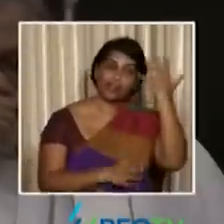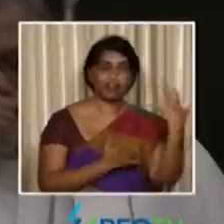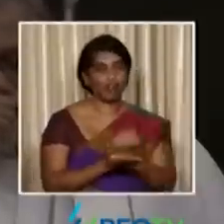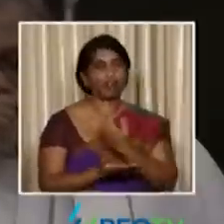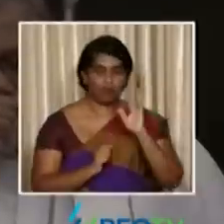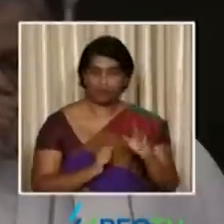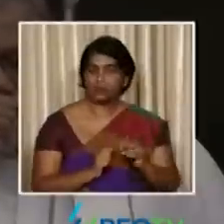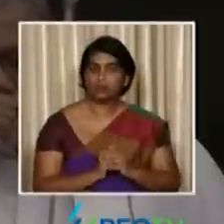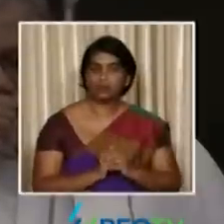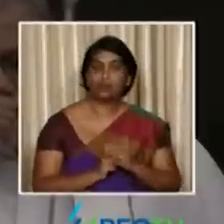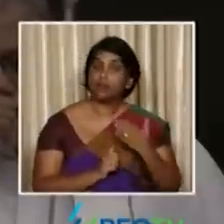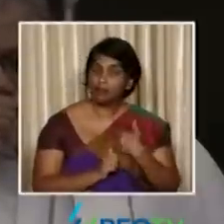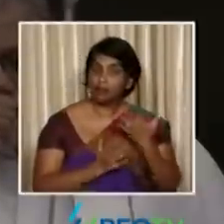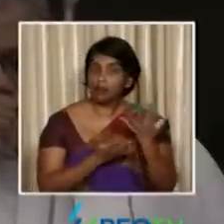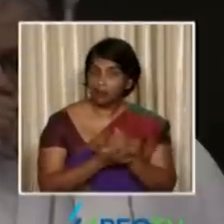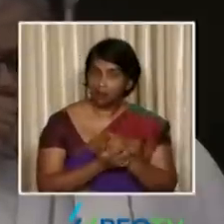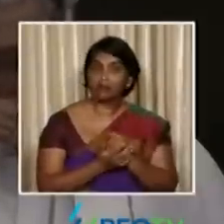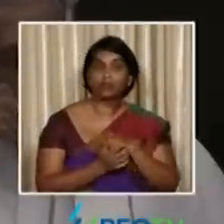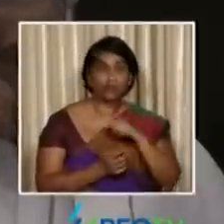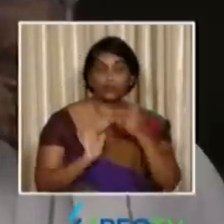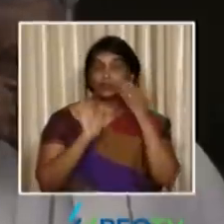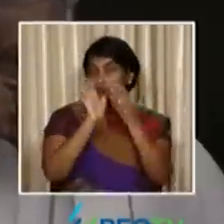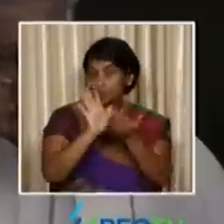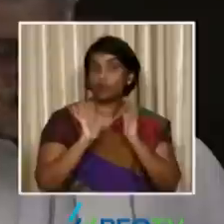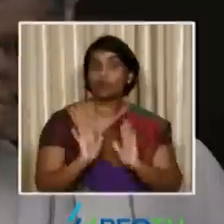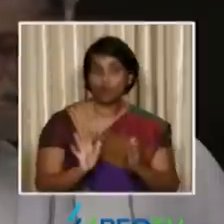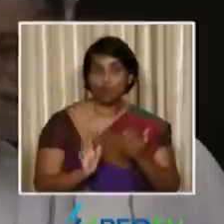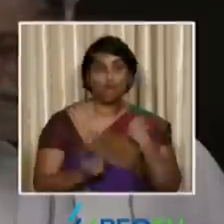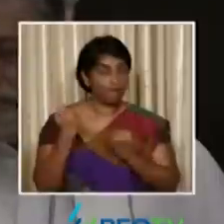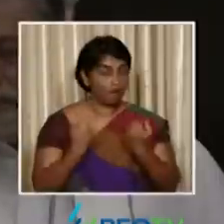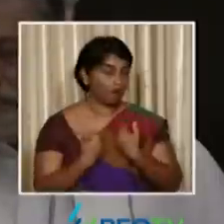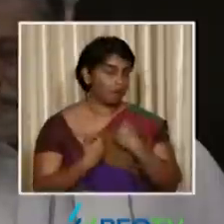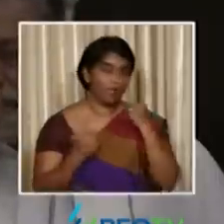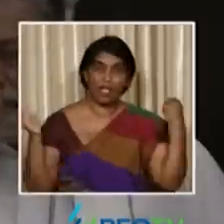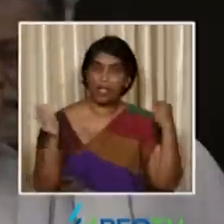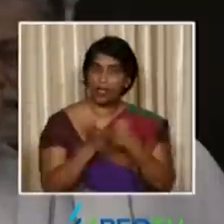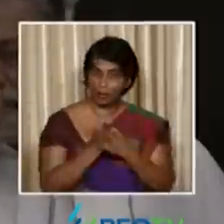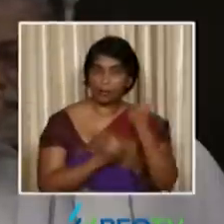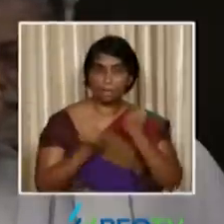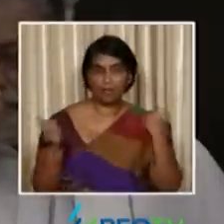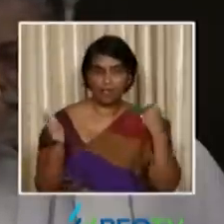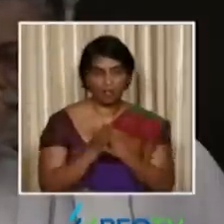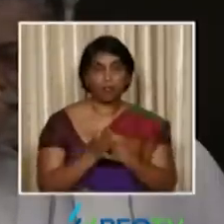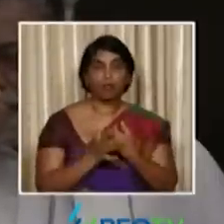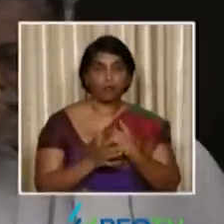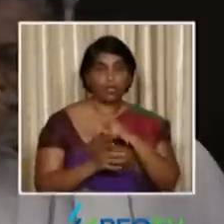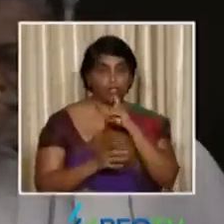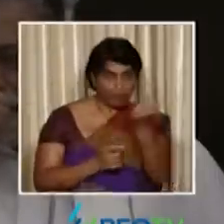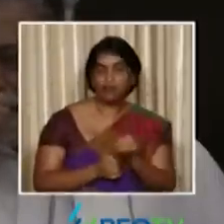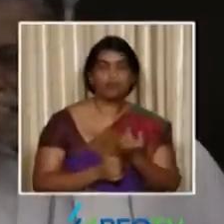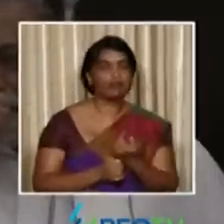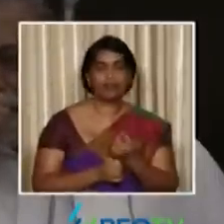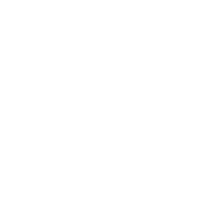තමයි අපි යන්න ඕන කියලා. අපි ගන්න ගාණ අපි තහවුරු කරලා පෙන්වන්න ඕන. අපේ වාහනයක් අපි හැප්පුණත් පාරේ ගිහිල්ලා අපි ඉල්ලන ගාණ හම්බෙන්නේ